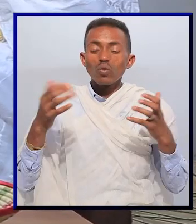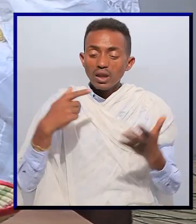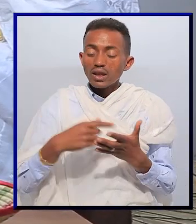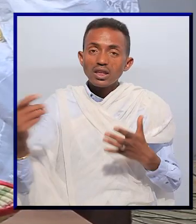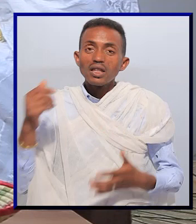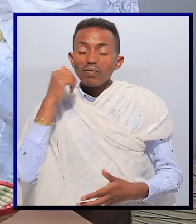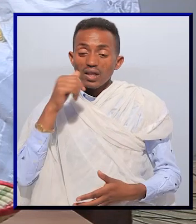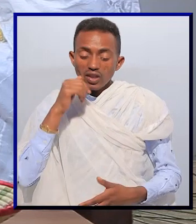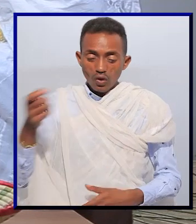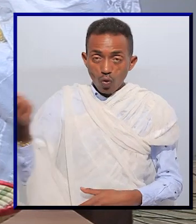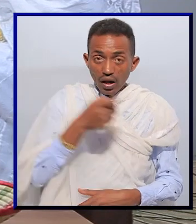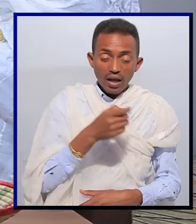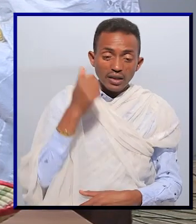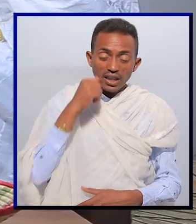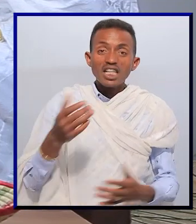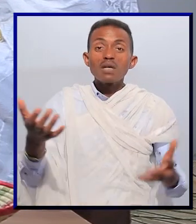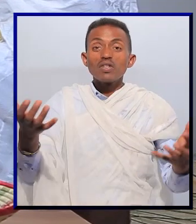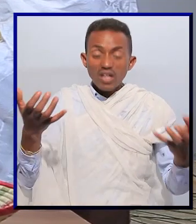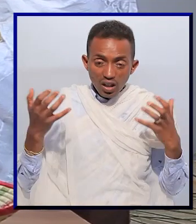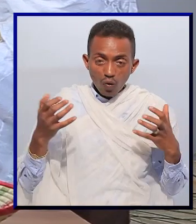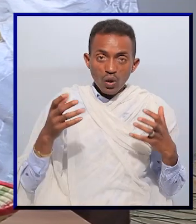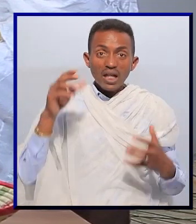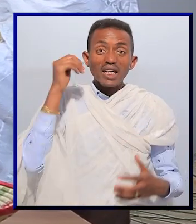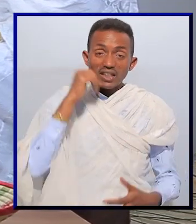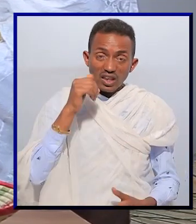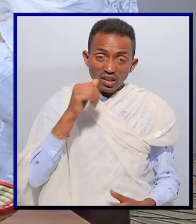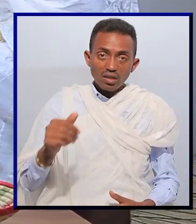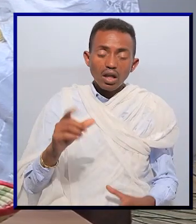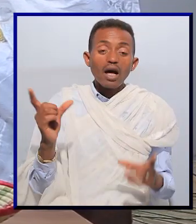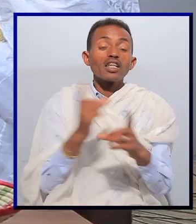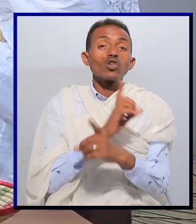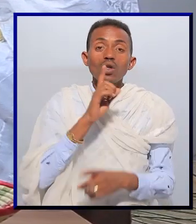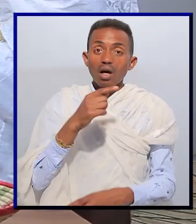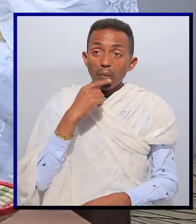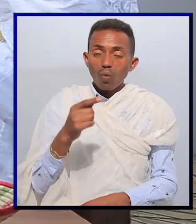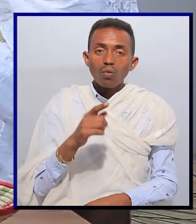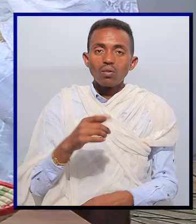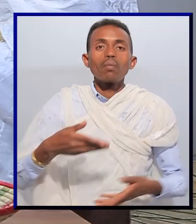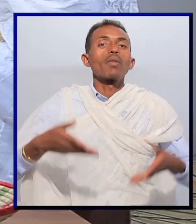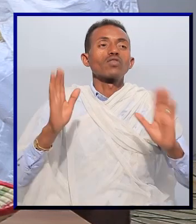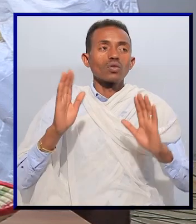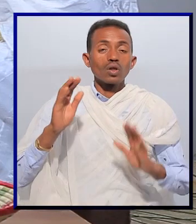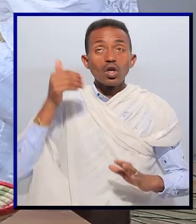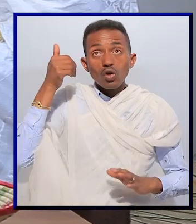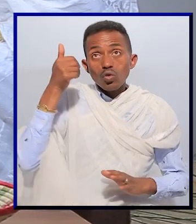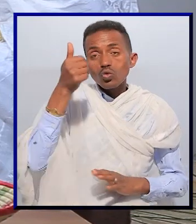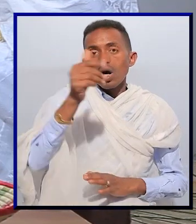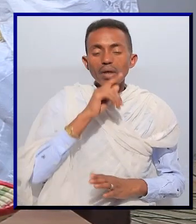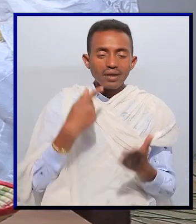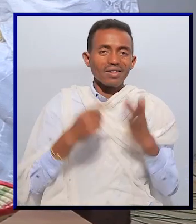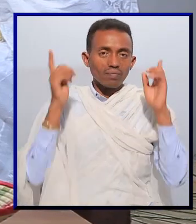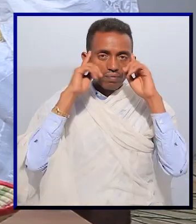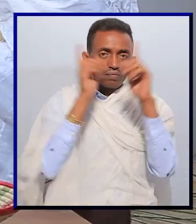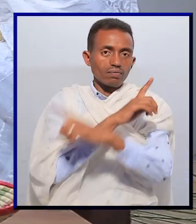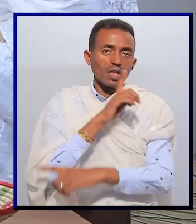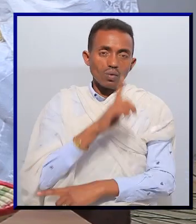የምትፈልገው ለወሲብ ተፈጥሮዋ ነው ብለው ነው የሚያስረዱ። እሱ ስህተት ነው። በቃ በተፈጥሮዋ የእሷ